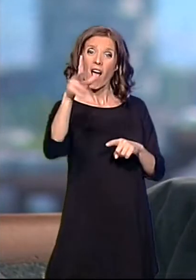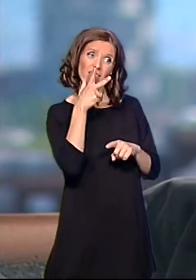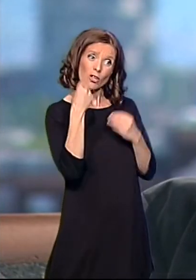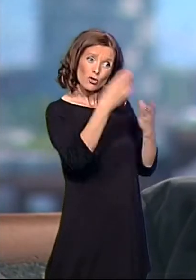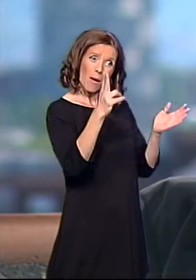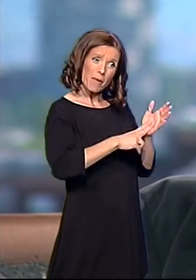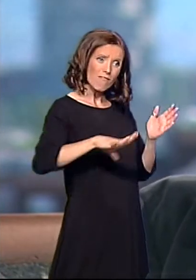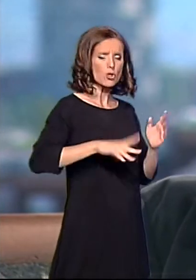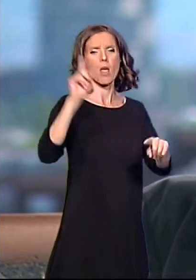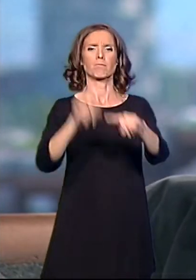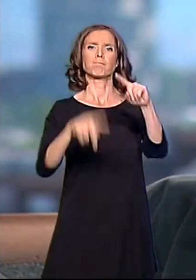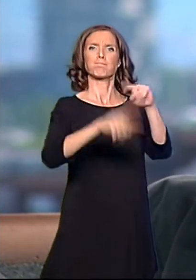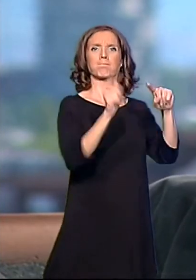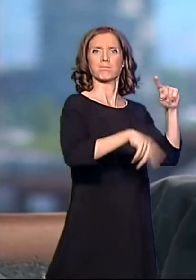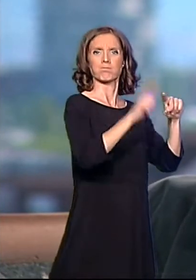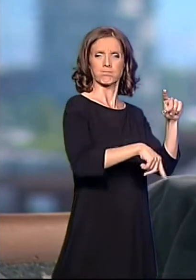određena prava.